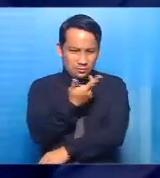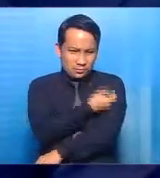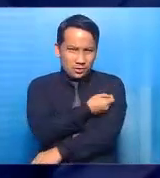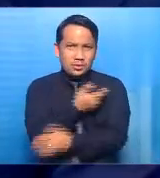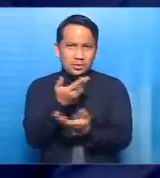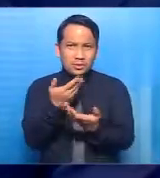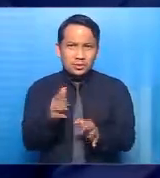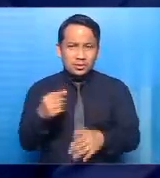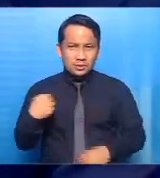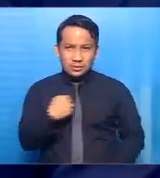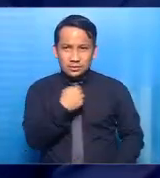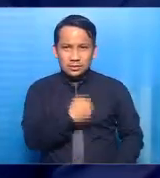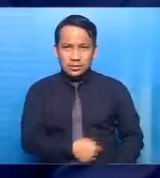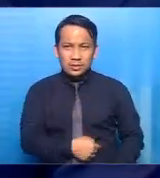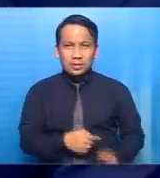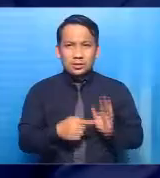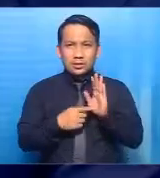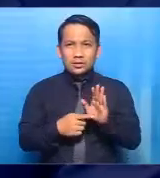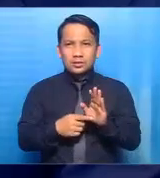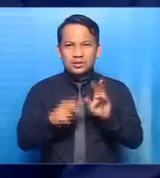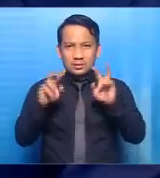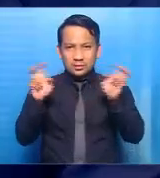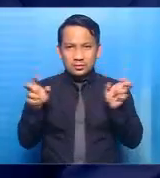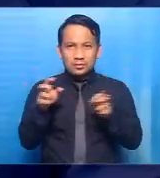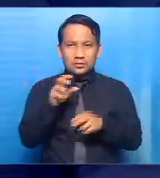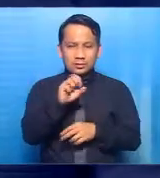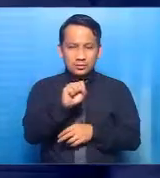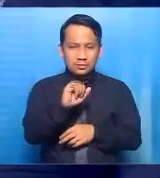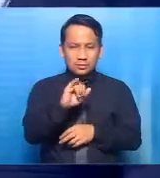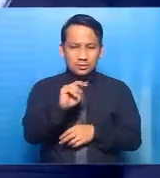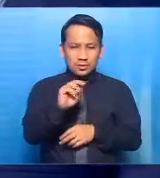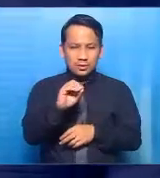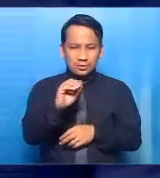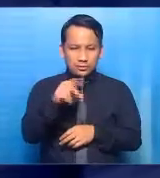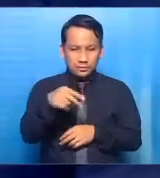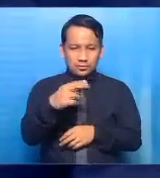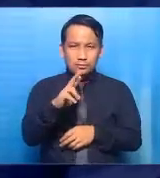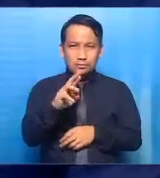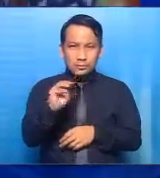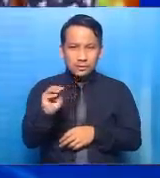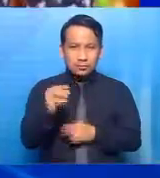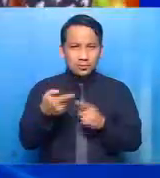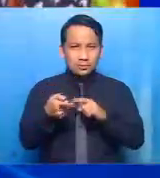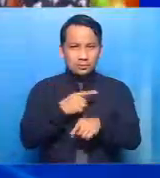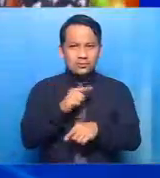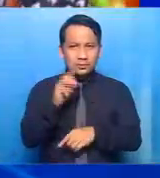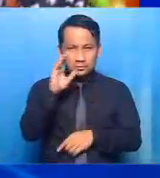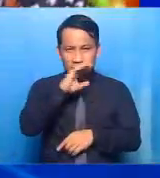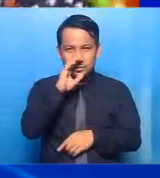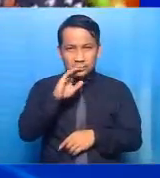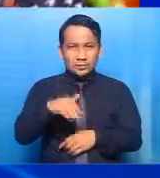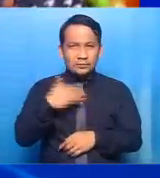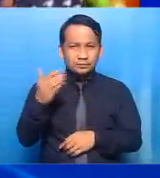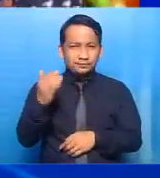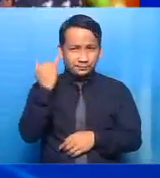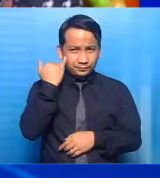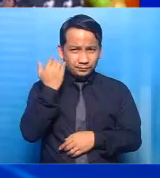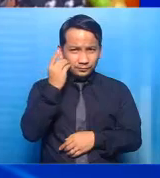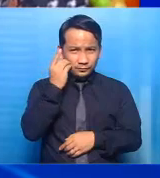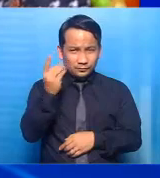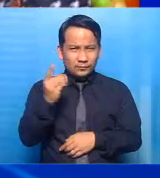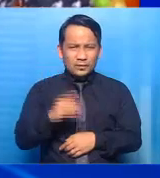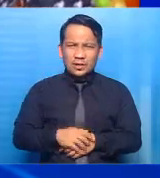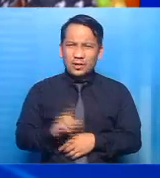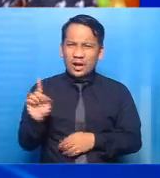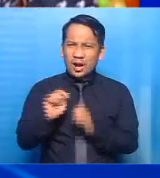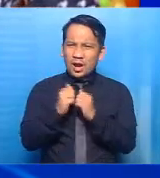ng China-made vaccine na Sinopharm. Live mula sa Cebu, nasa frontline ng balitang yan si Jenny Dongon.